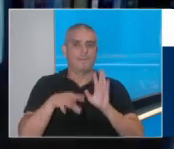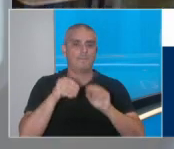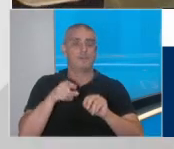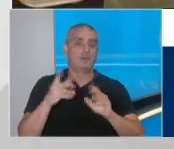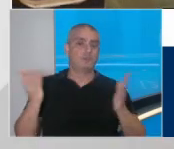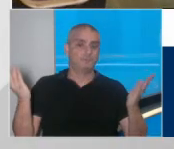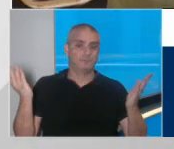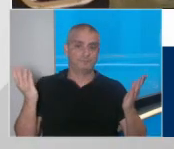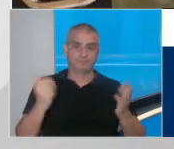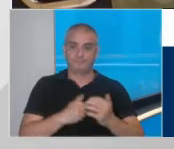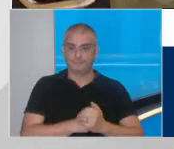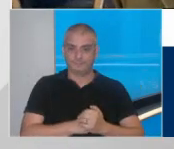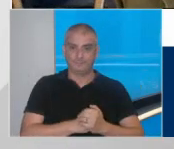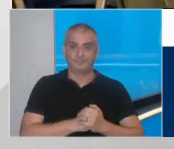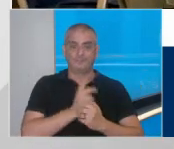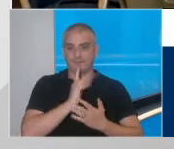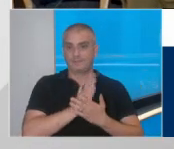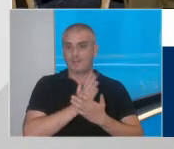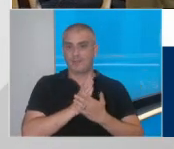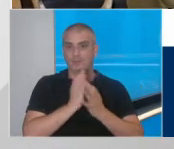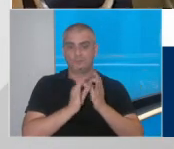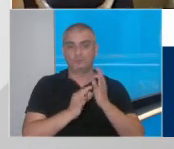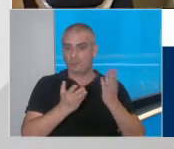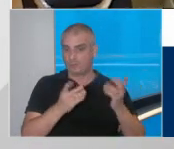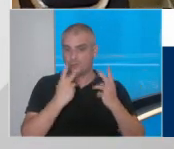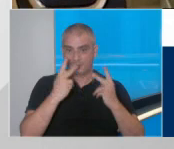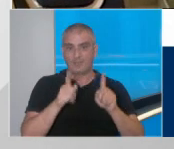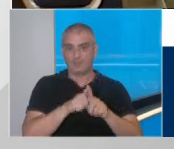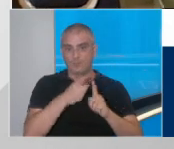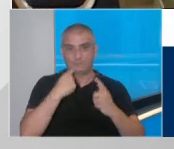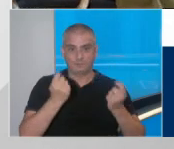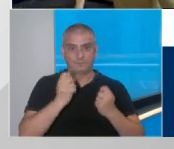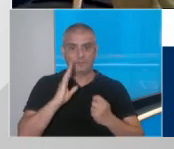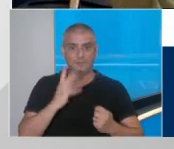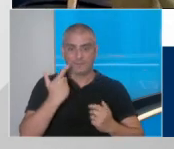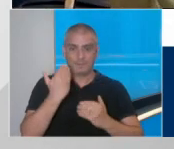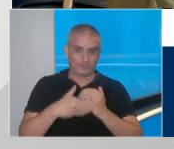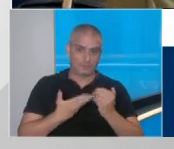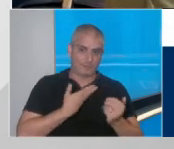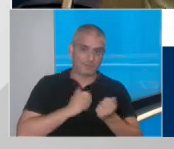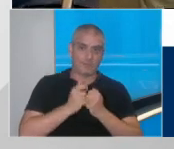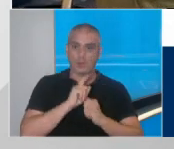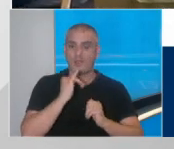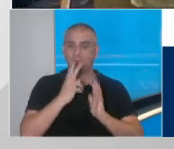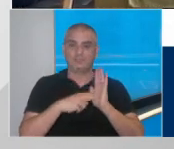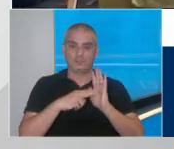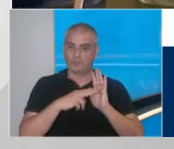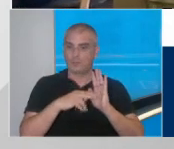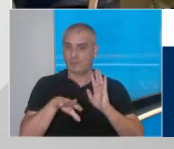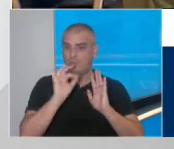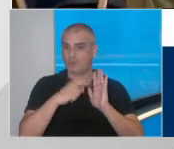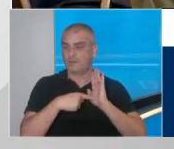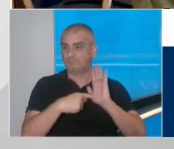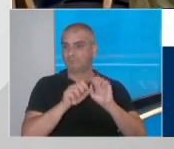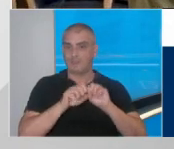ולאורה, וגם החלטות מסוימות בו, בעיקר כאלה הסברתיות של מה יוצא ומה לא יוצא ואיזו תמונה, בוחרים